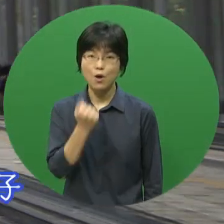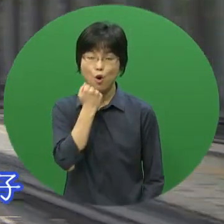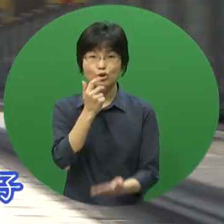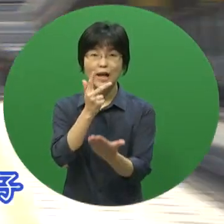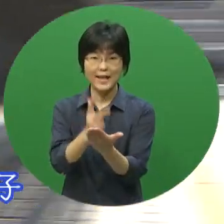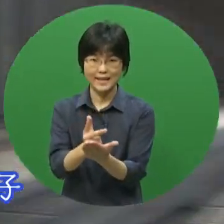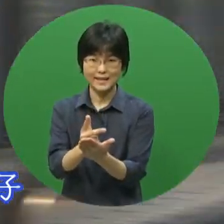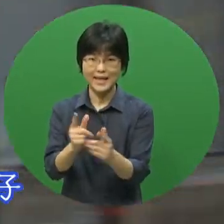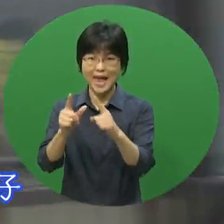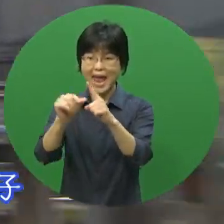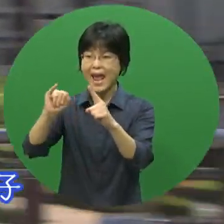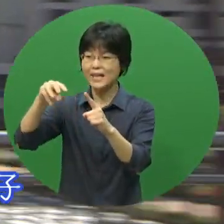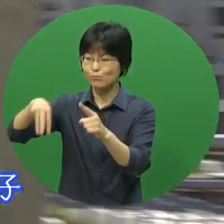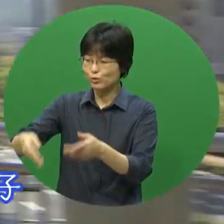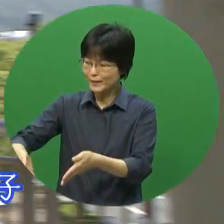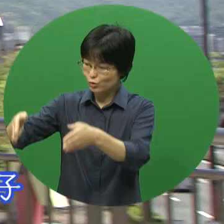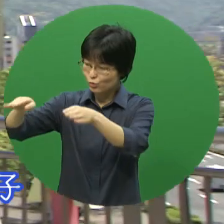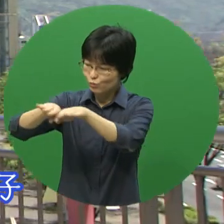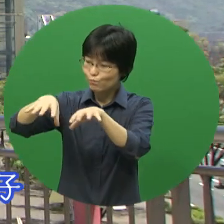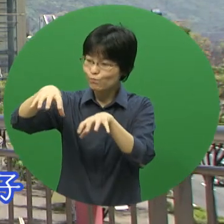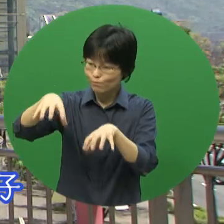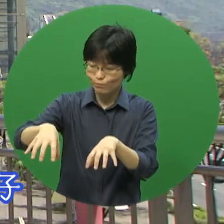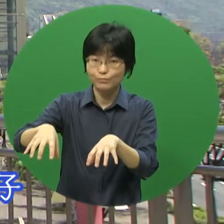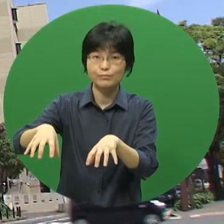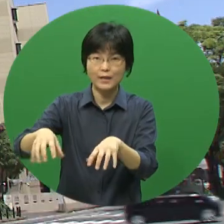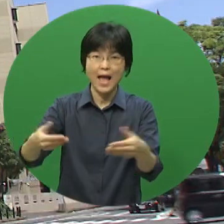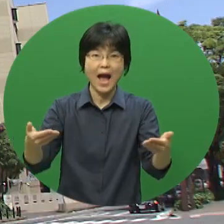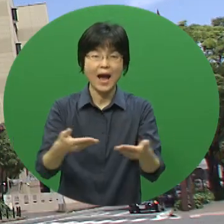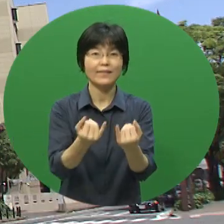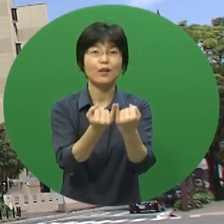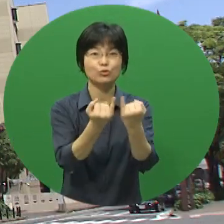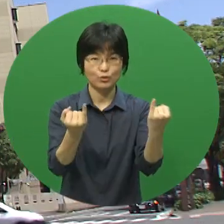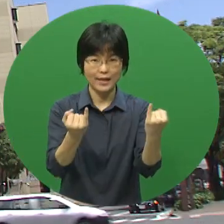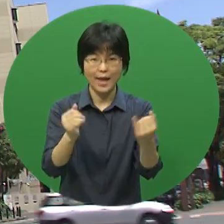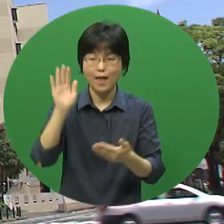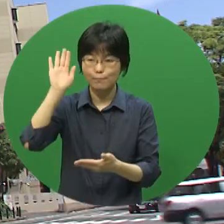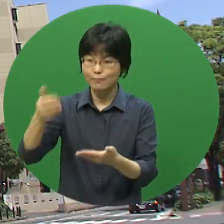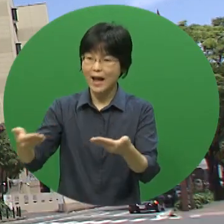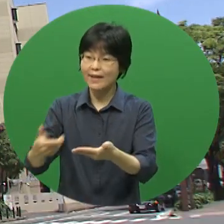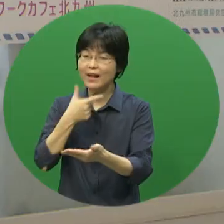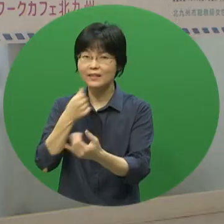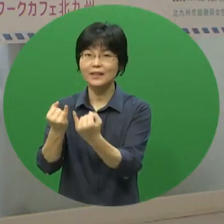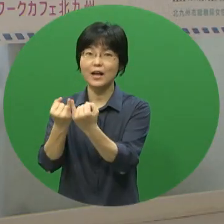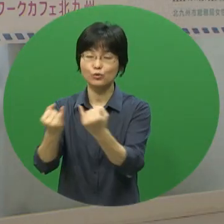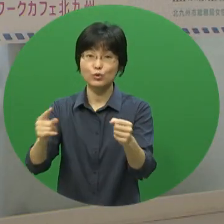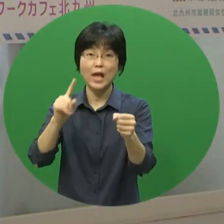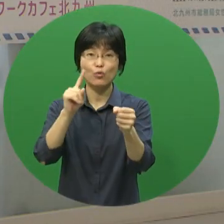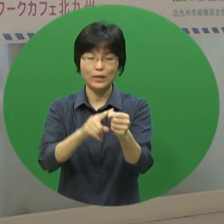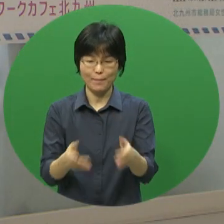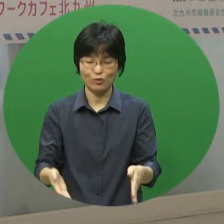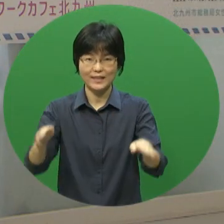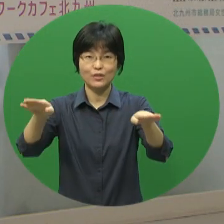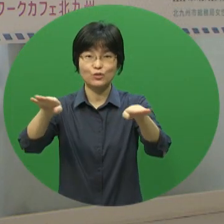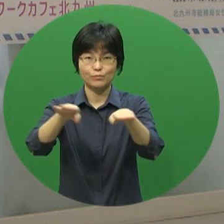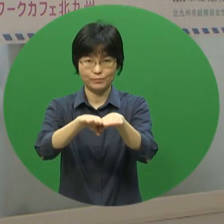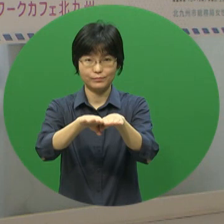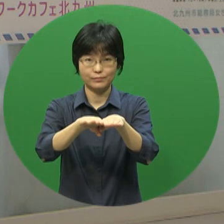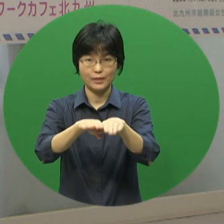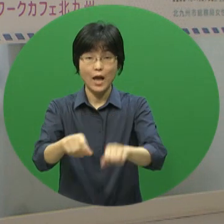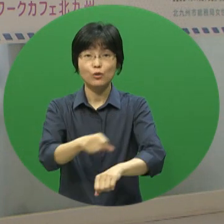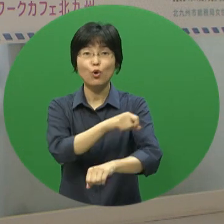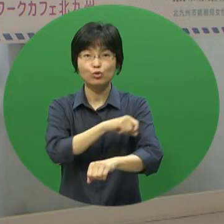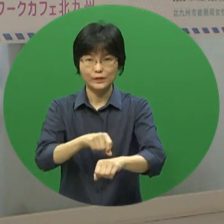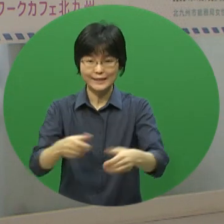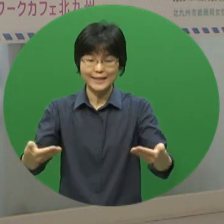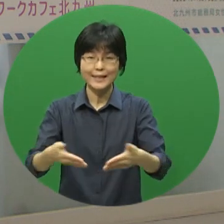小倉駅のすぐ近く、エイムビルにある働く女性、働きたい女性を応援する施設です。人気の支